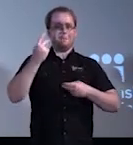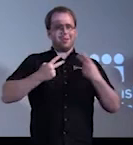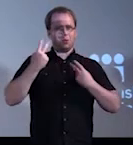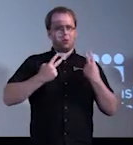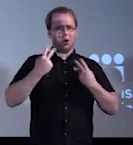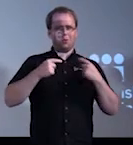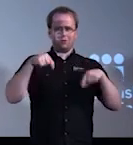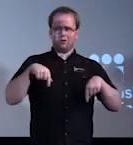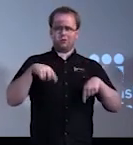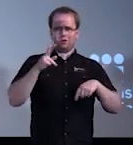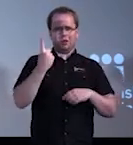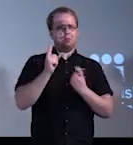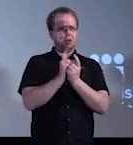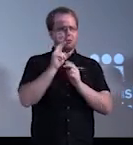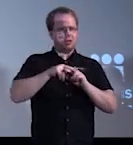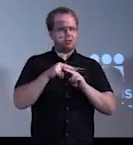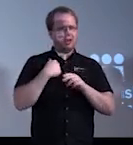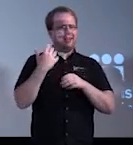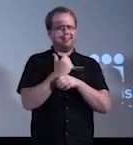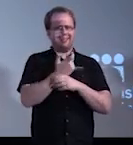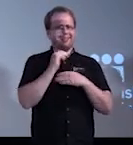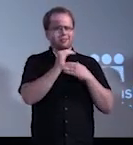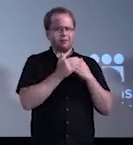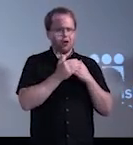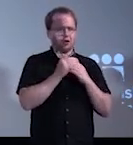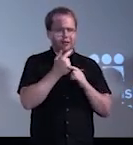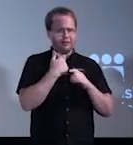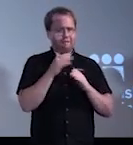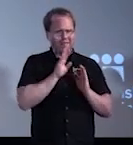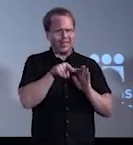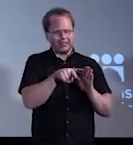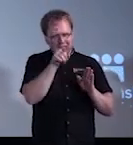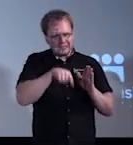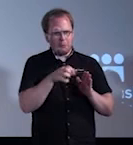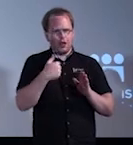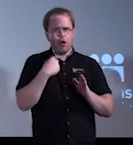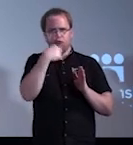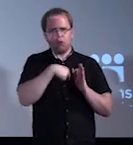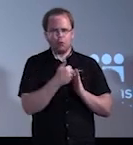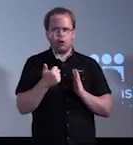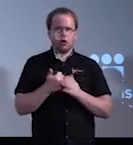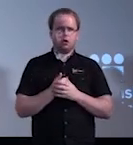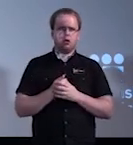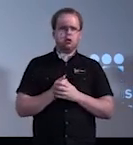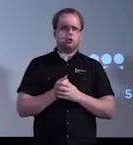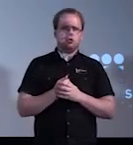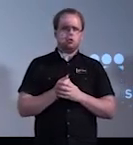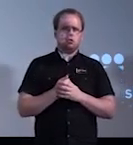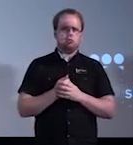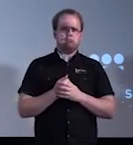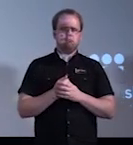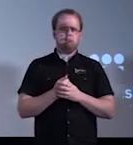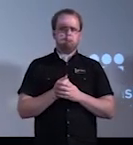som mötesplats? Jag hittar inte riktigt dem, men jag kanske inte har upptäckt dem i förslagen till framtidens filmpolitik.